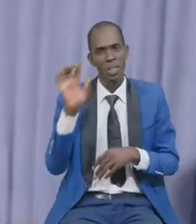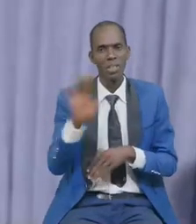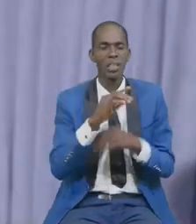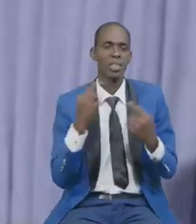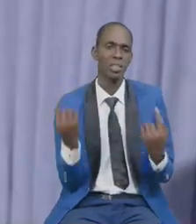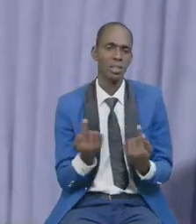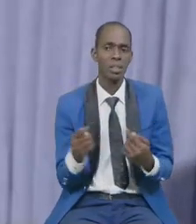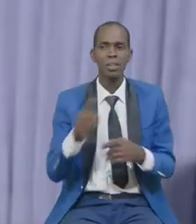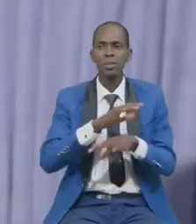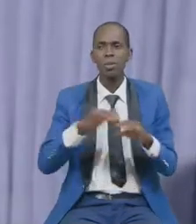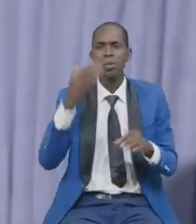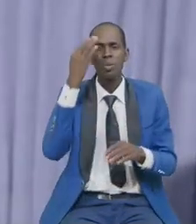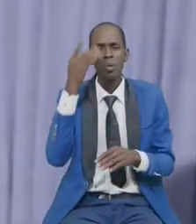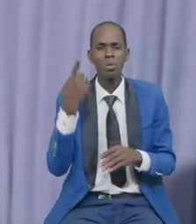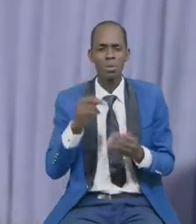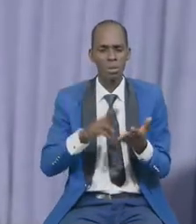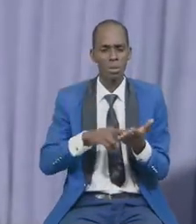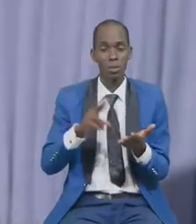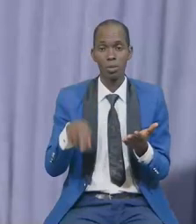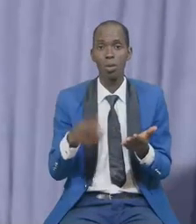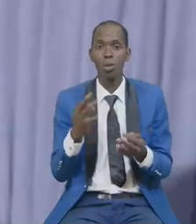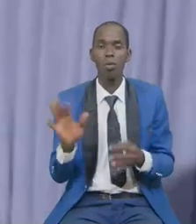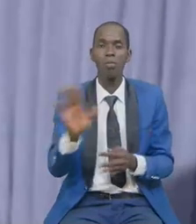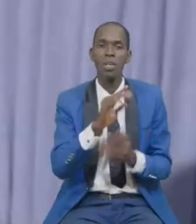résultat de leur péché. Ils ne connaissaient pas